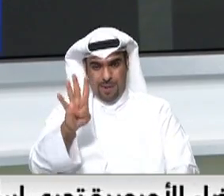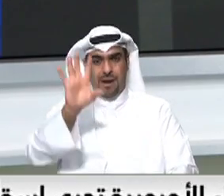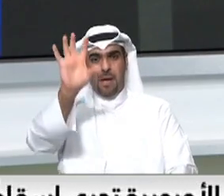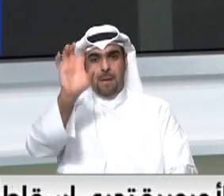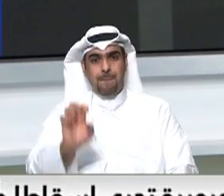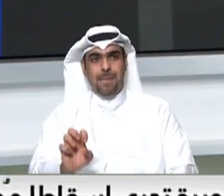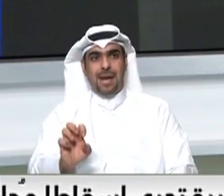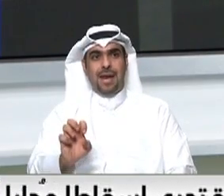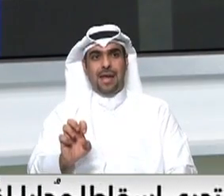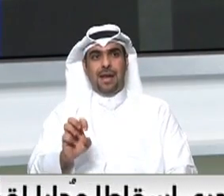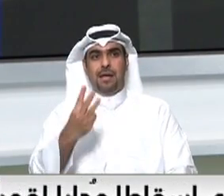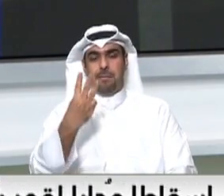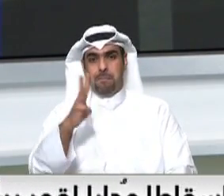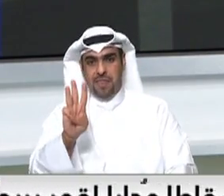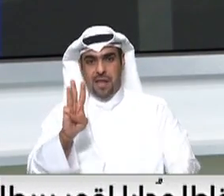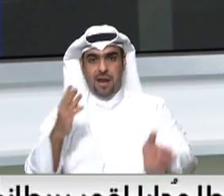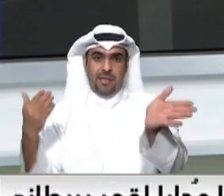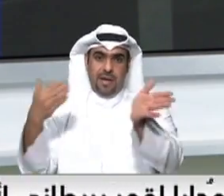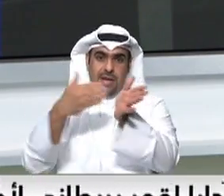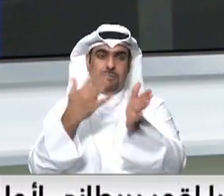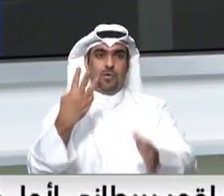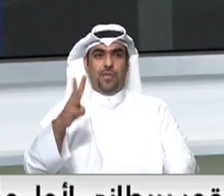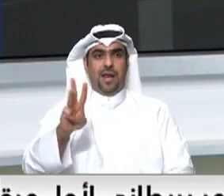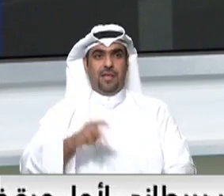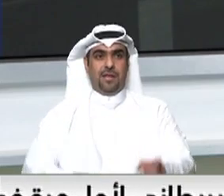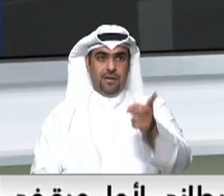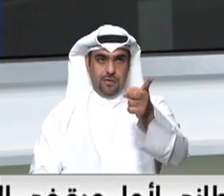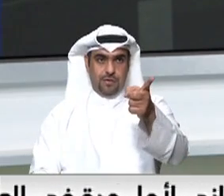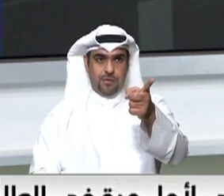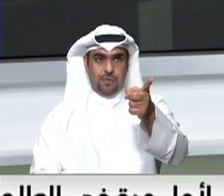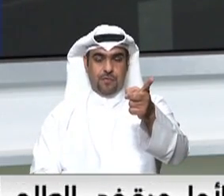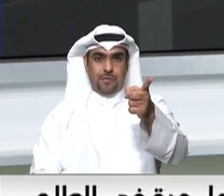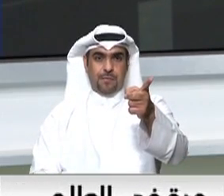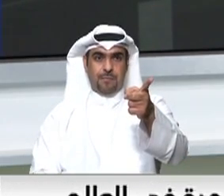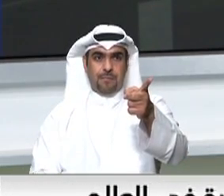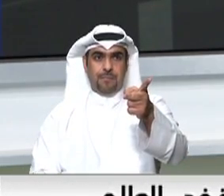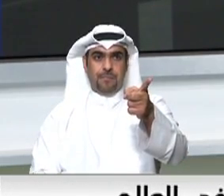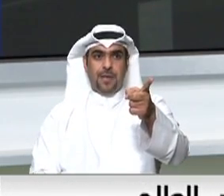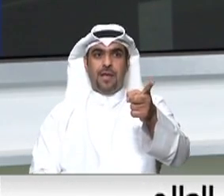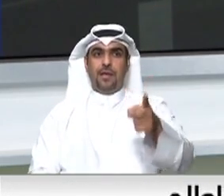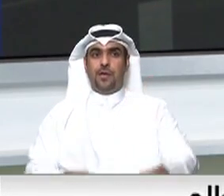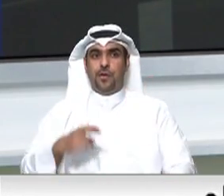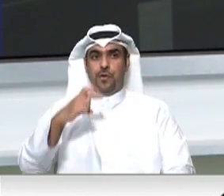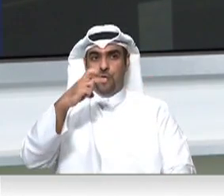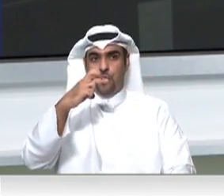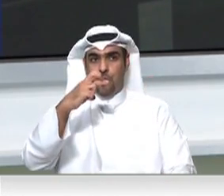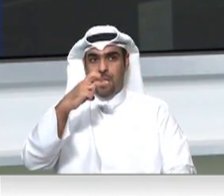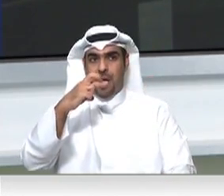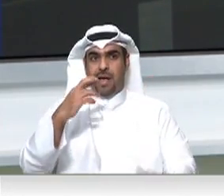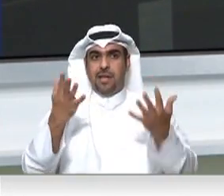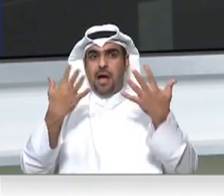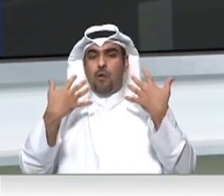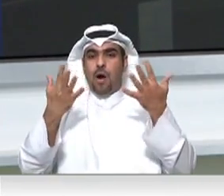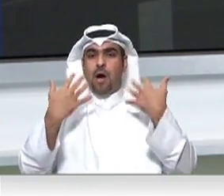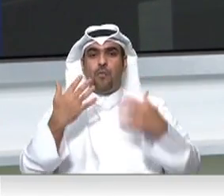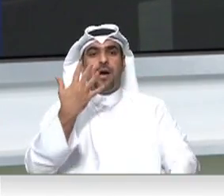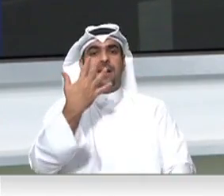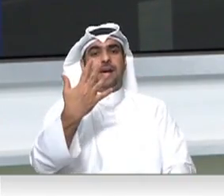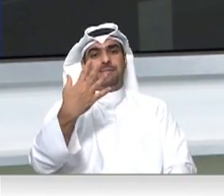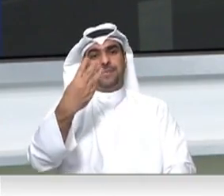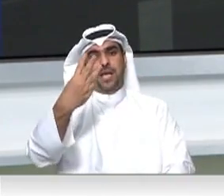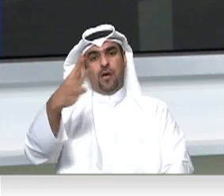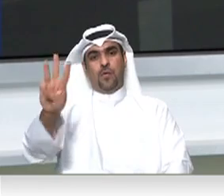الخمسه وثلاثين درجه مئويه باكر باذن الله 49 العظمى مع اجواء مشمسه والصفره 30 درجه مئويه وهو خفيفه